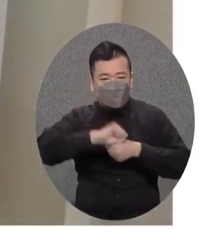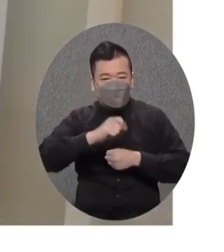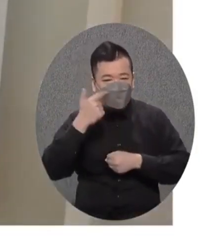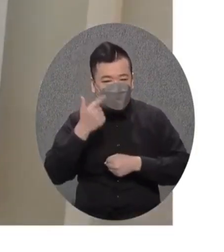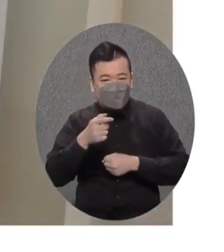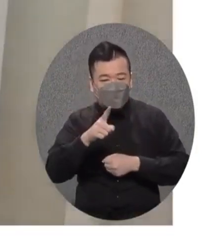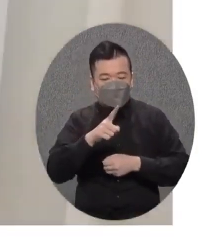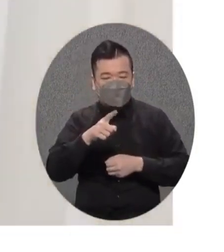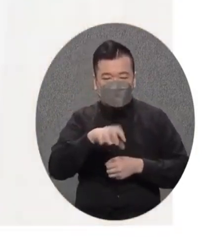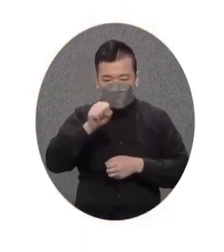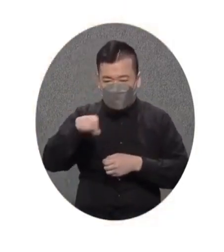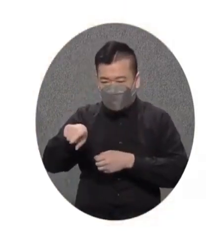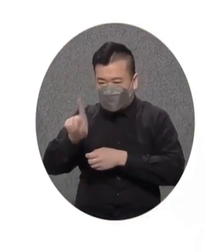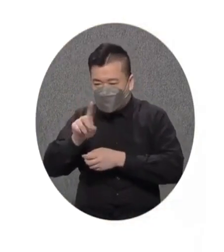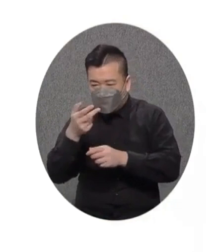料上面。